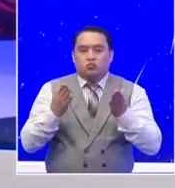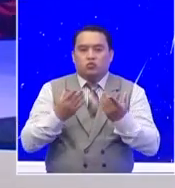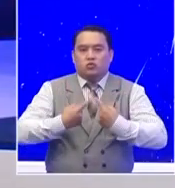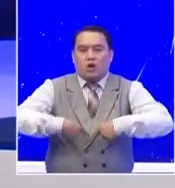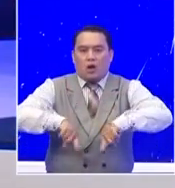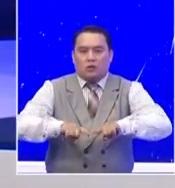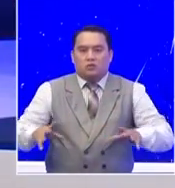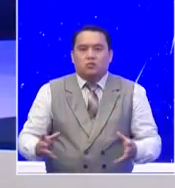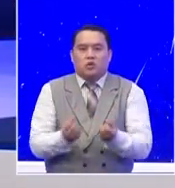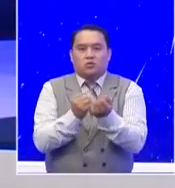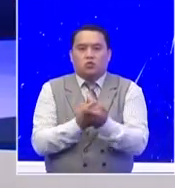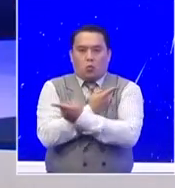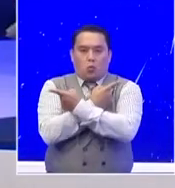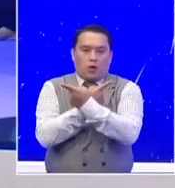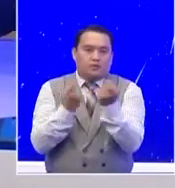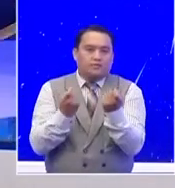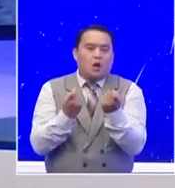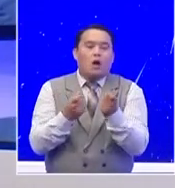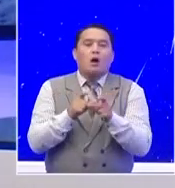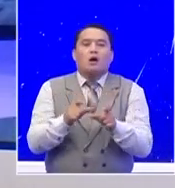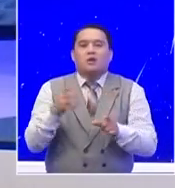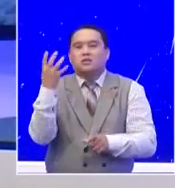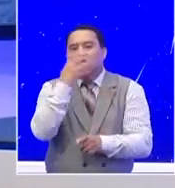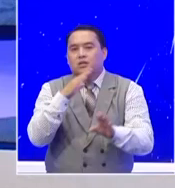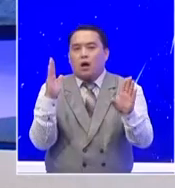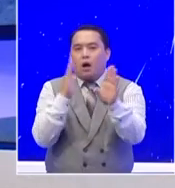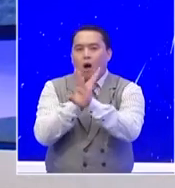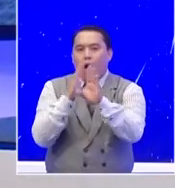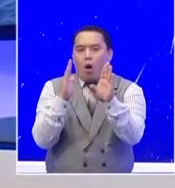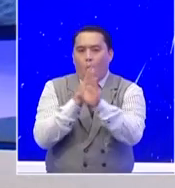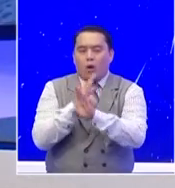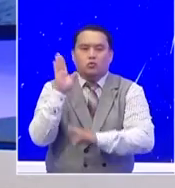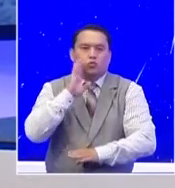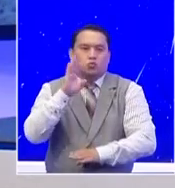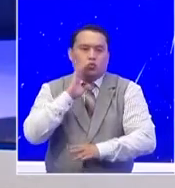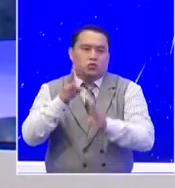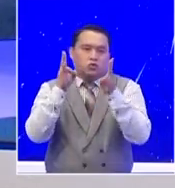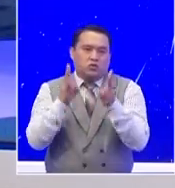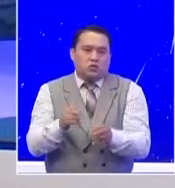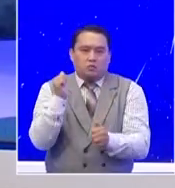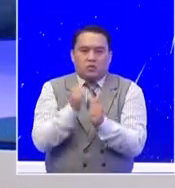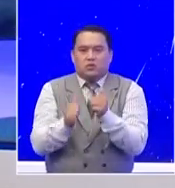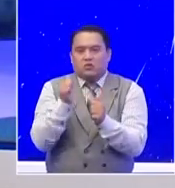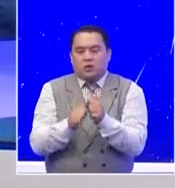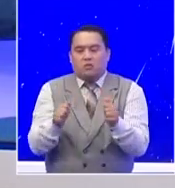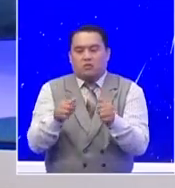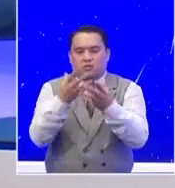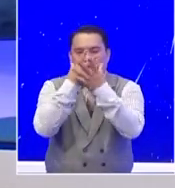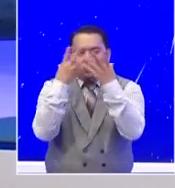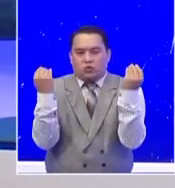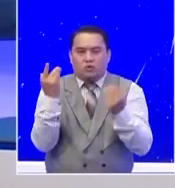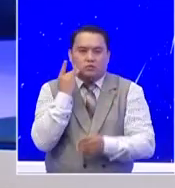қызметкерлері мәлімдеді. Мамандардың айтуынша, тұрғындар ыстық ауа райында судағы оқыс оқиғалардың жиі болатынын естен